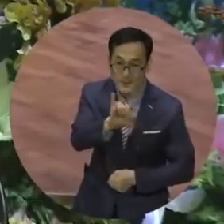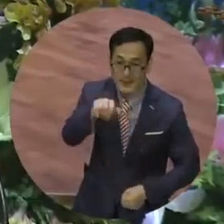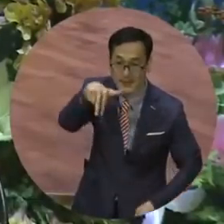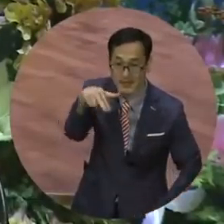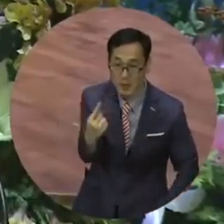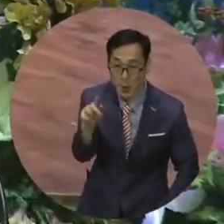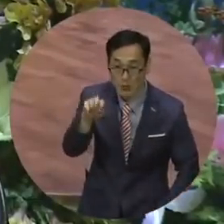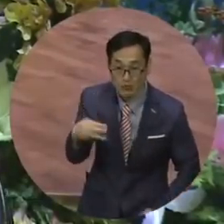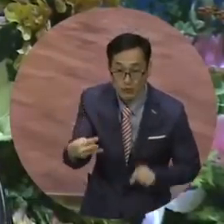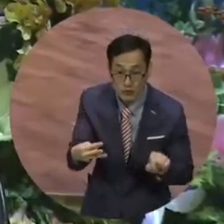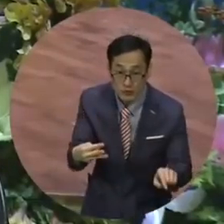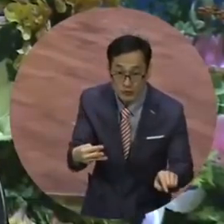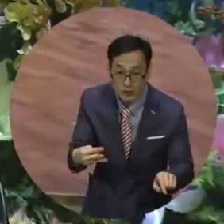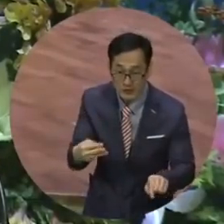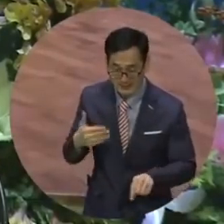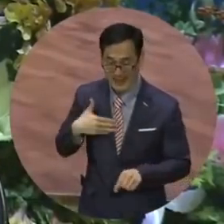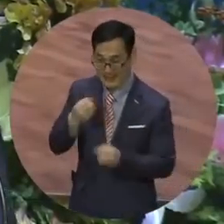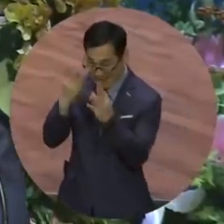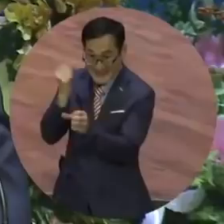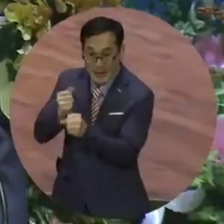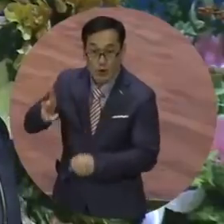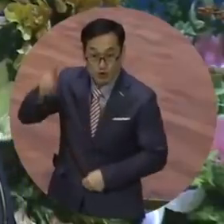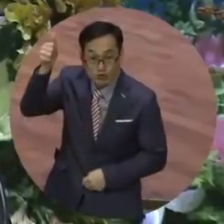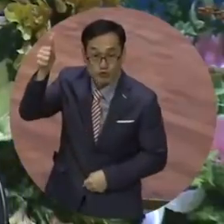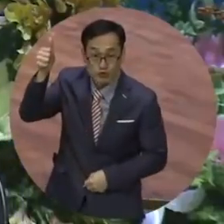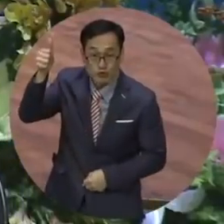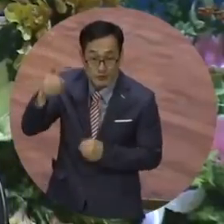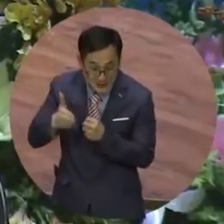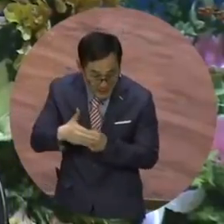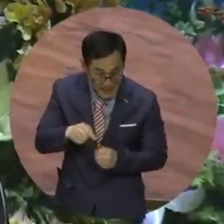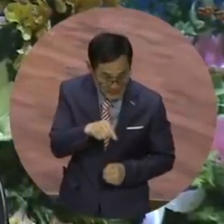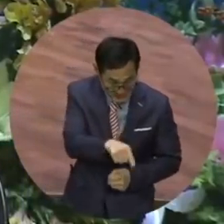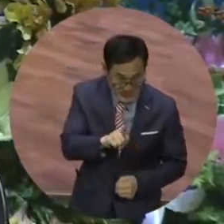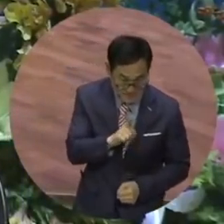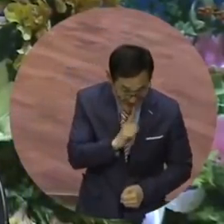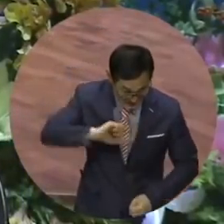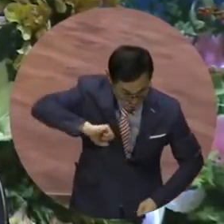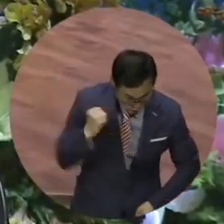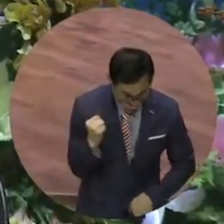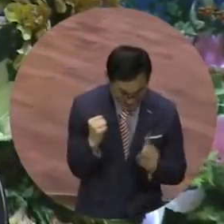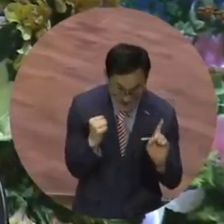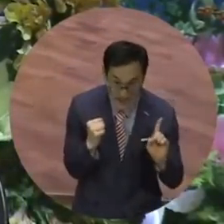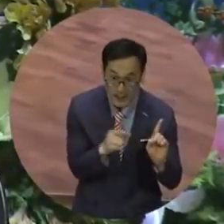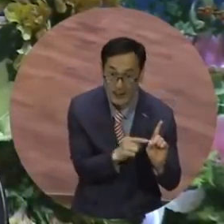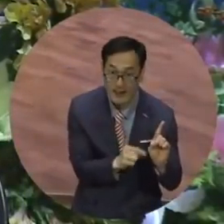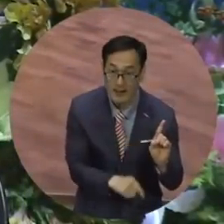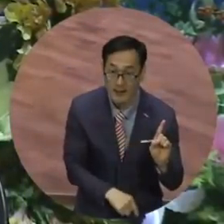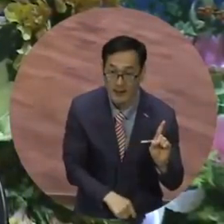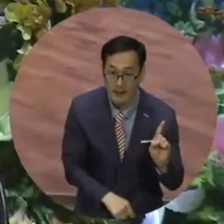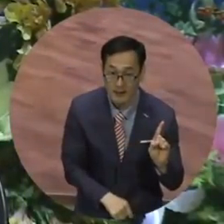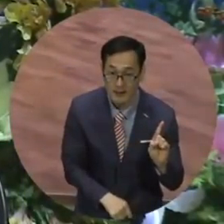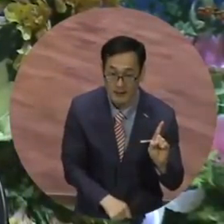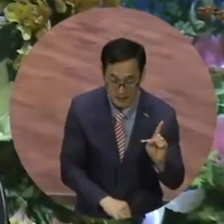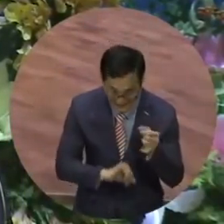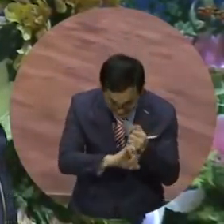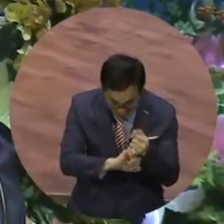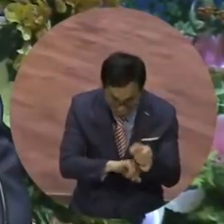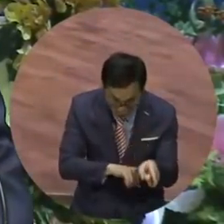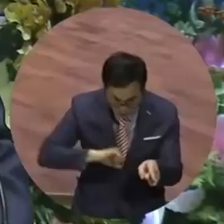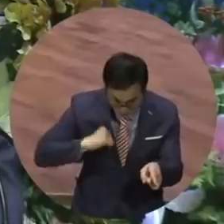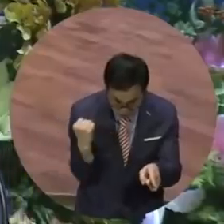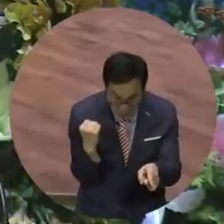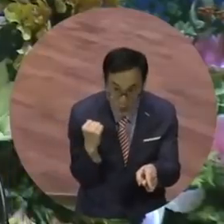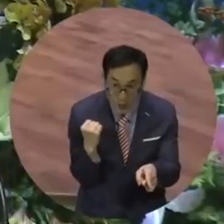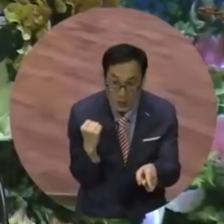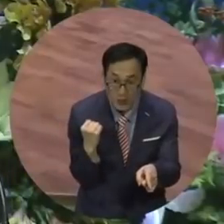피조물이야. 알겠지? 약속이 첫 사람 아담과 하와에게 약속한 거예요. 약속을 했는데